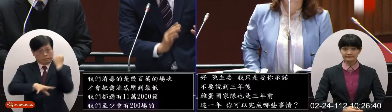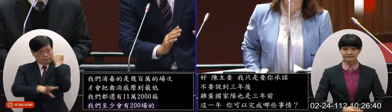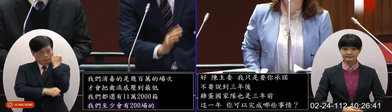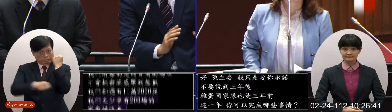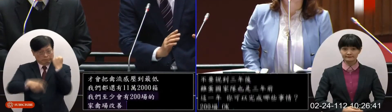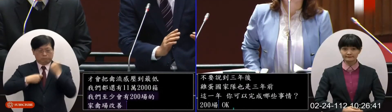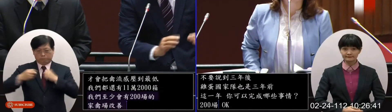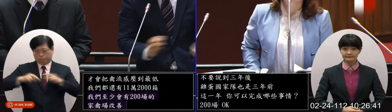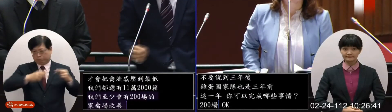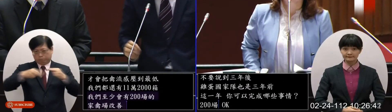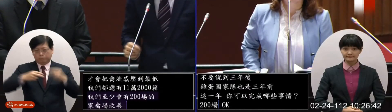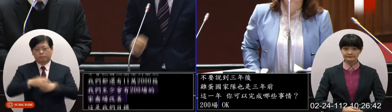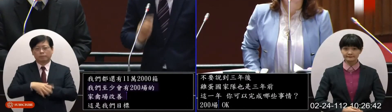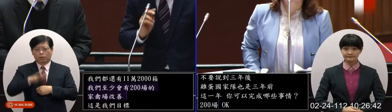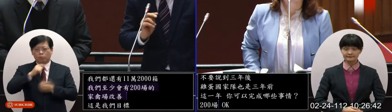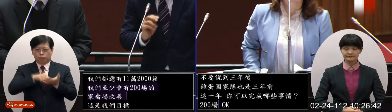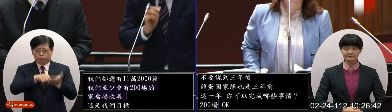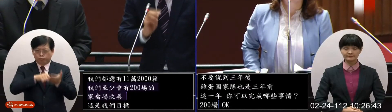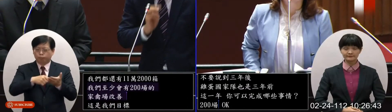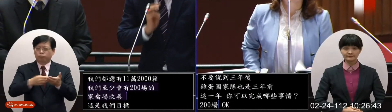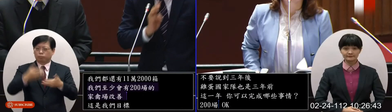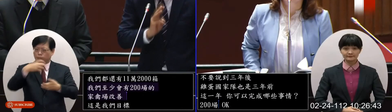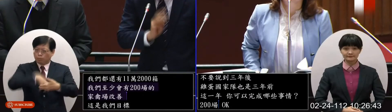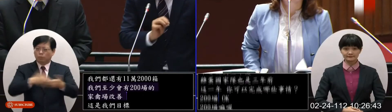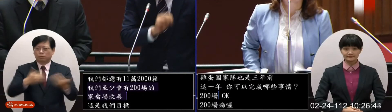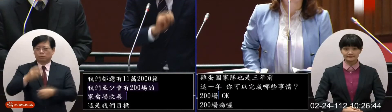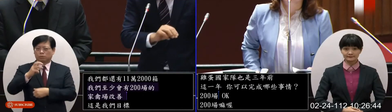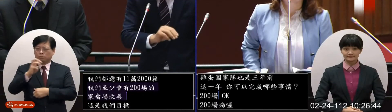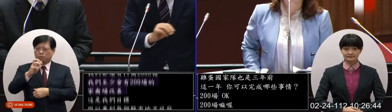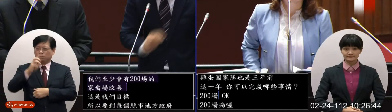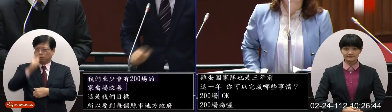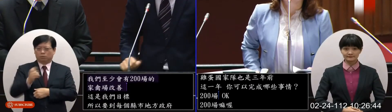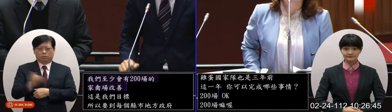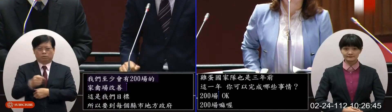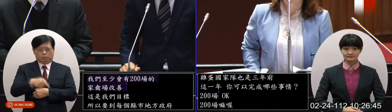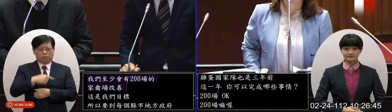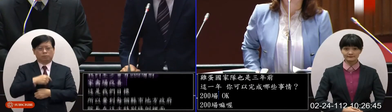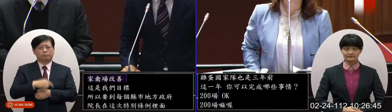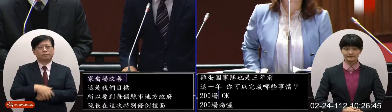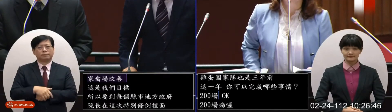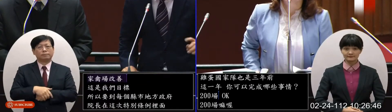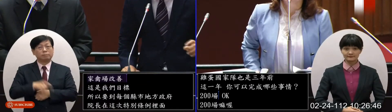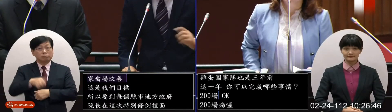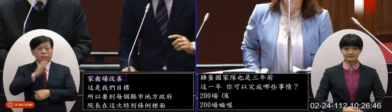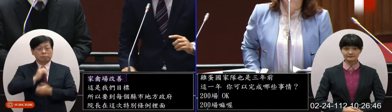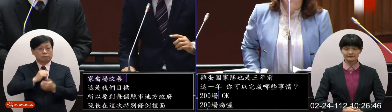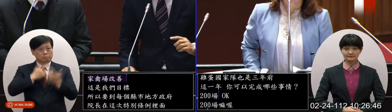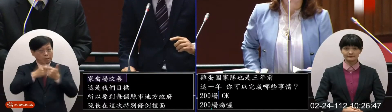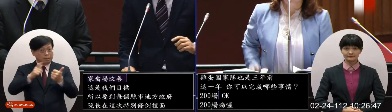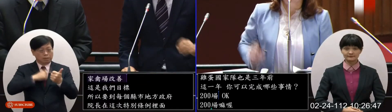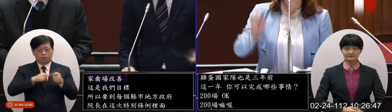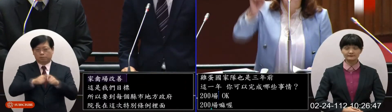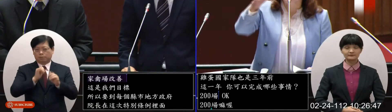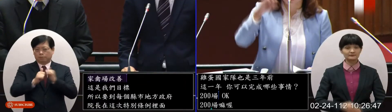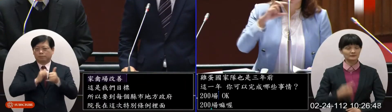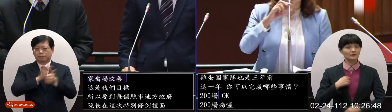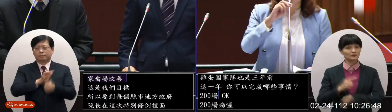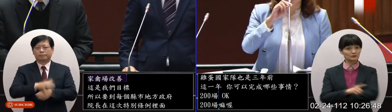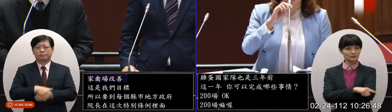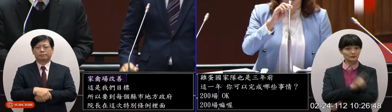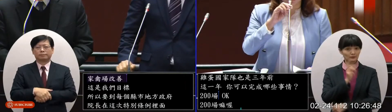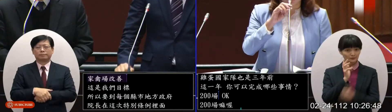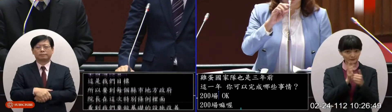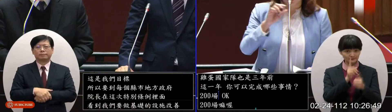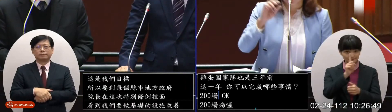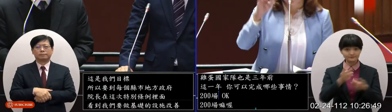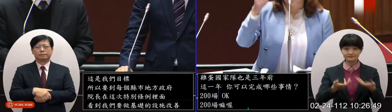的这个设施的改善，所以有编列将近30几亿在这个部分。 好， 这个是为了消费者。 我最后问你一件